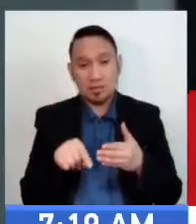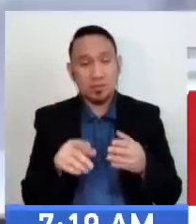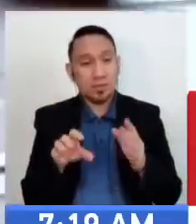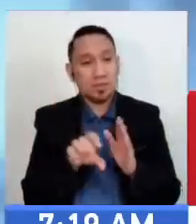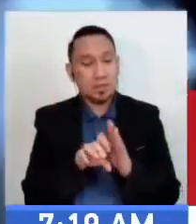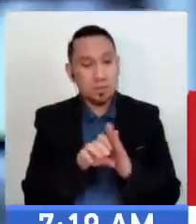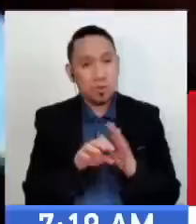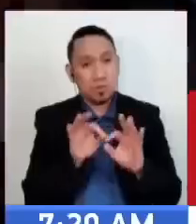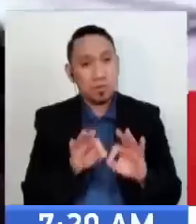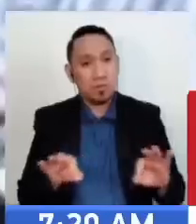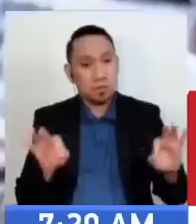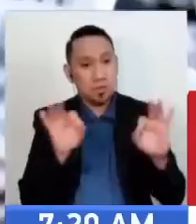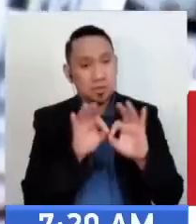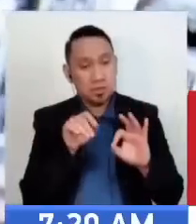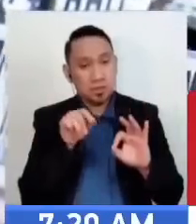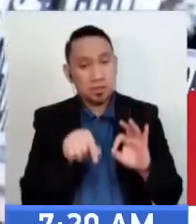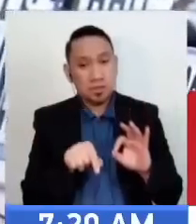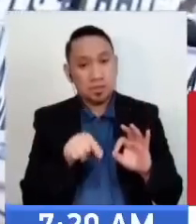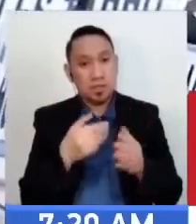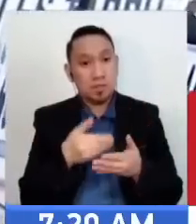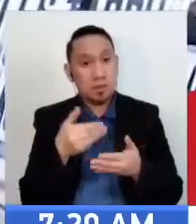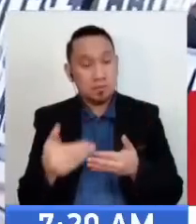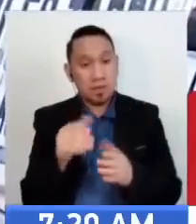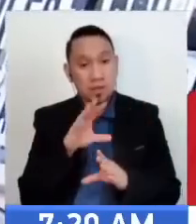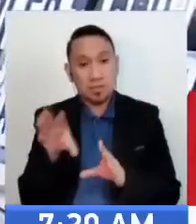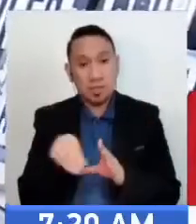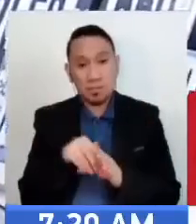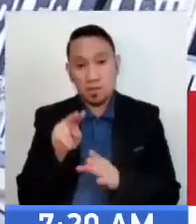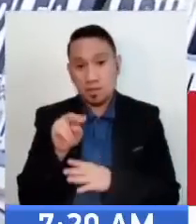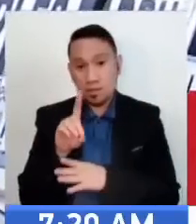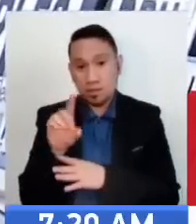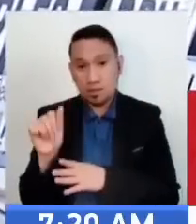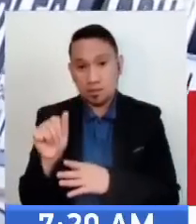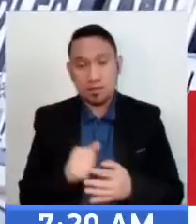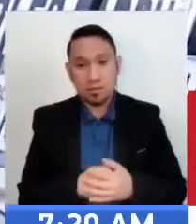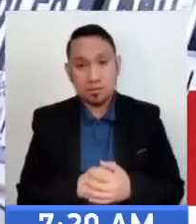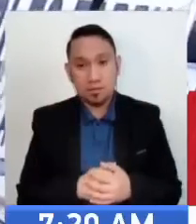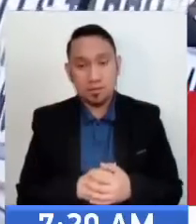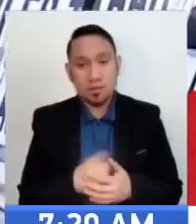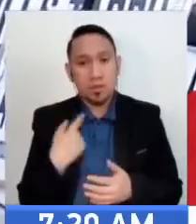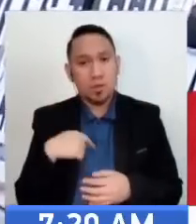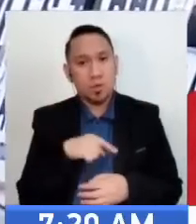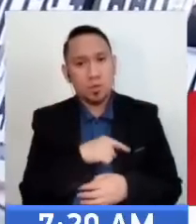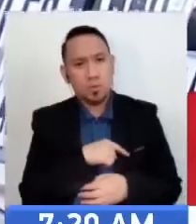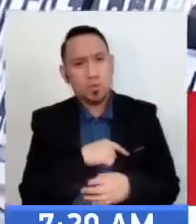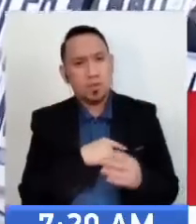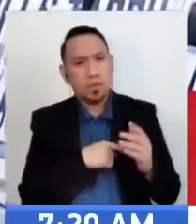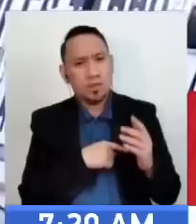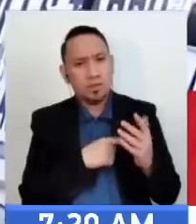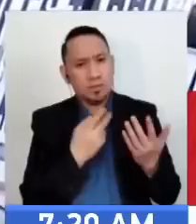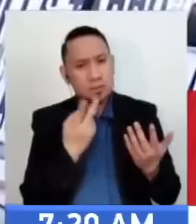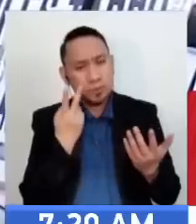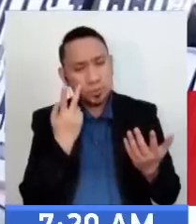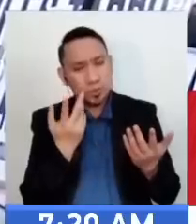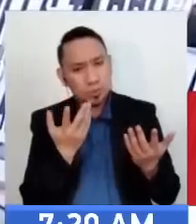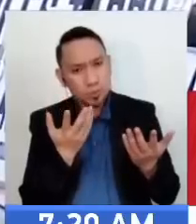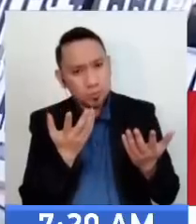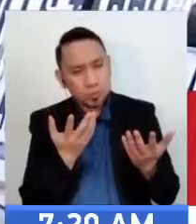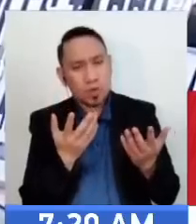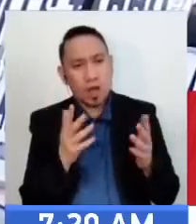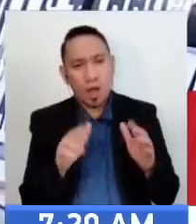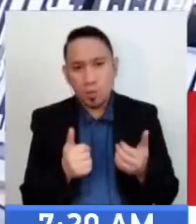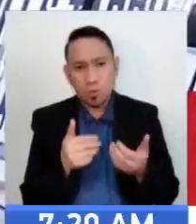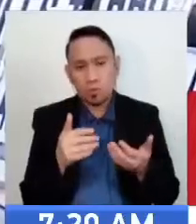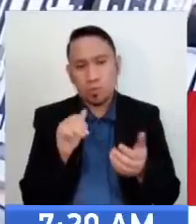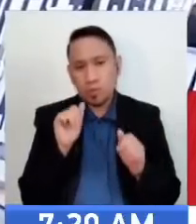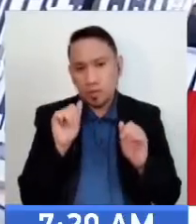NEDA. We are looking at a fast track purchase of at least the